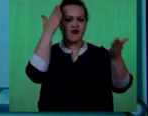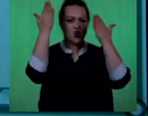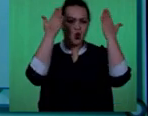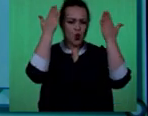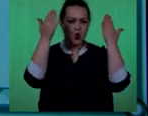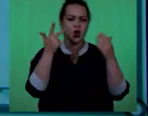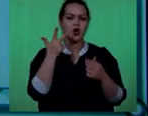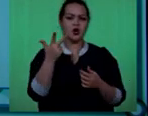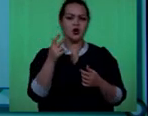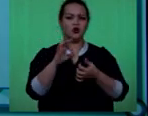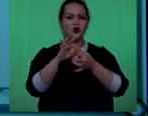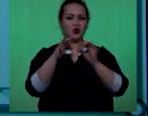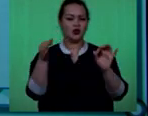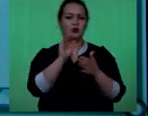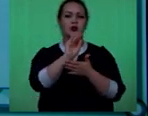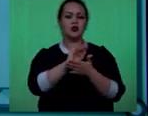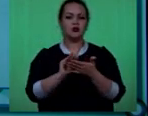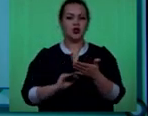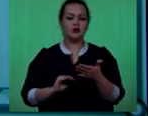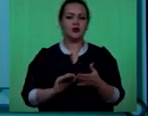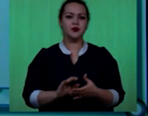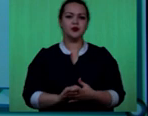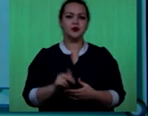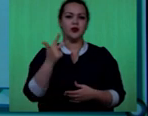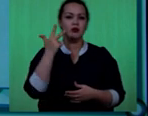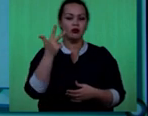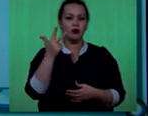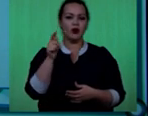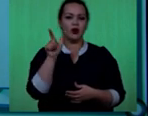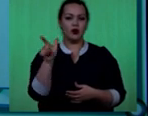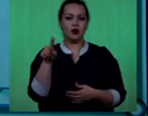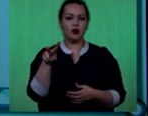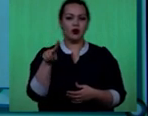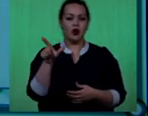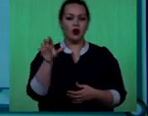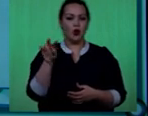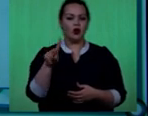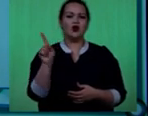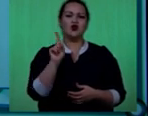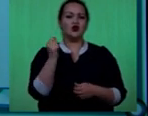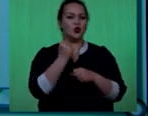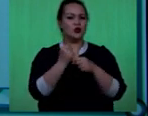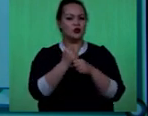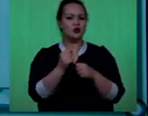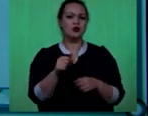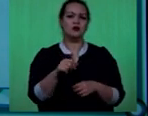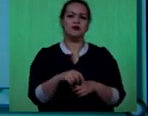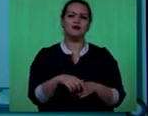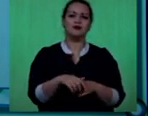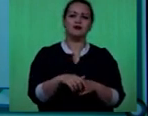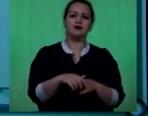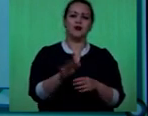третьей строке мы записываем три глагола что делать гулять играть